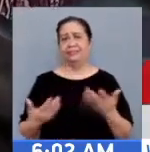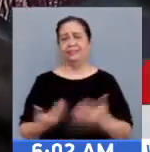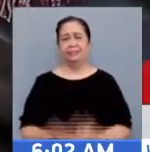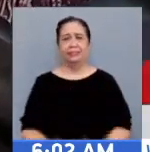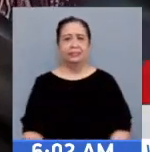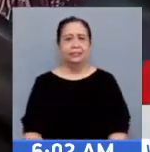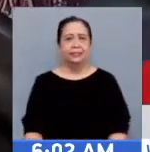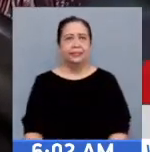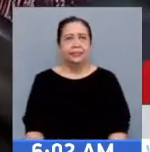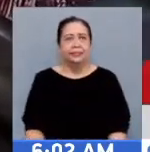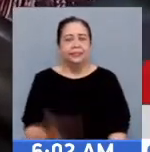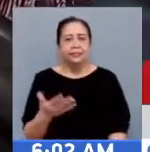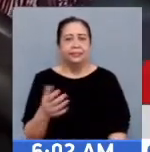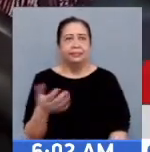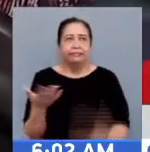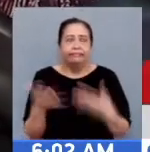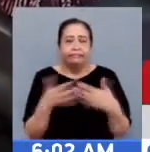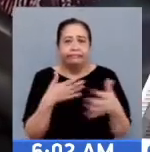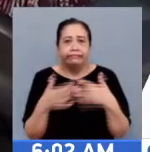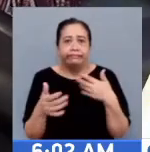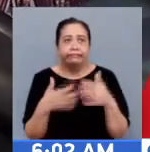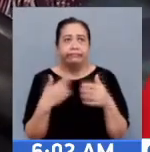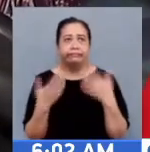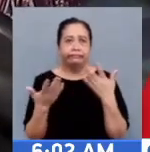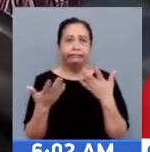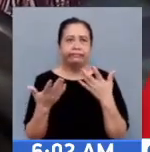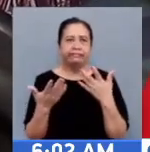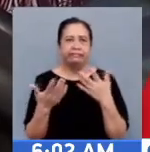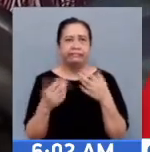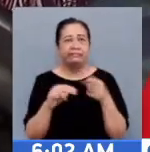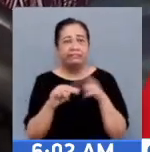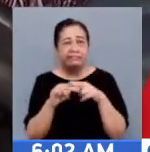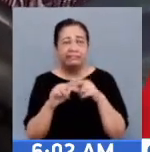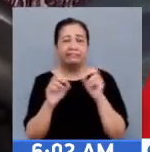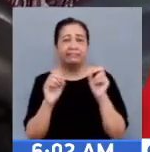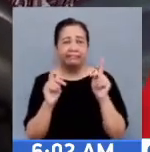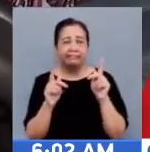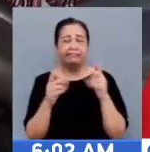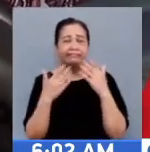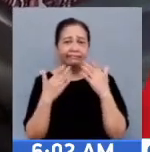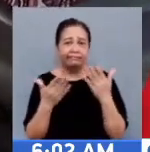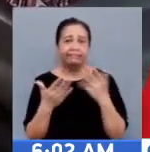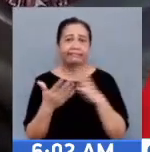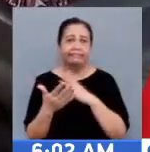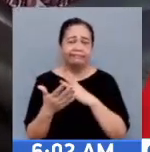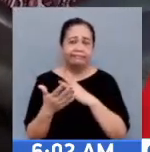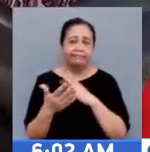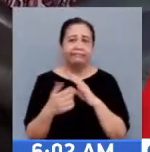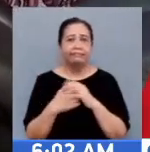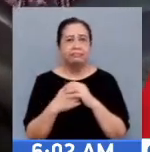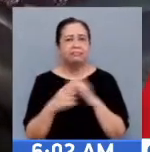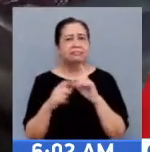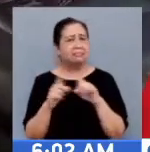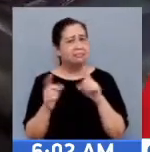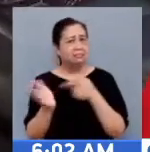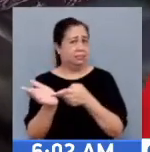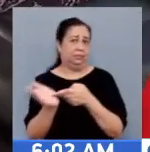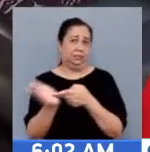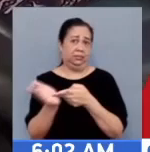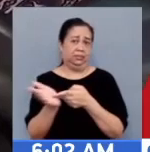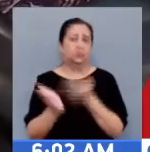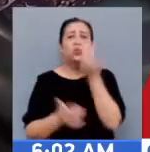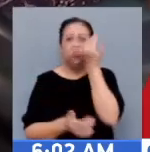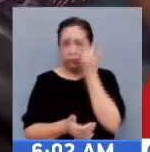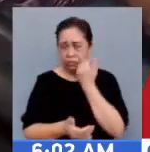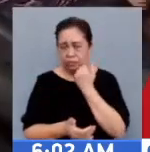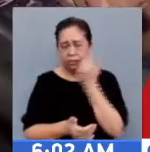Eh, kahit pa paano naman, nadagdagan din naman yung pamasahe. Pero totoo lang ko talaga kulang. Kulang na